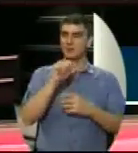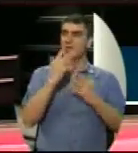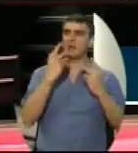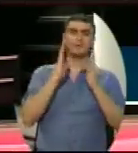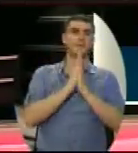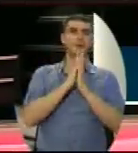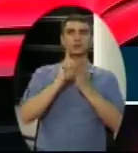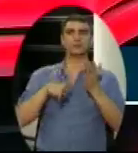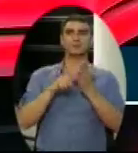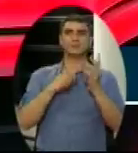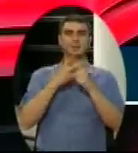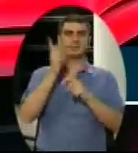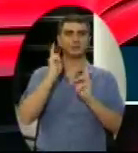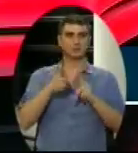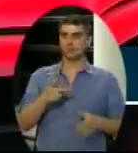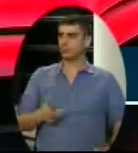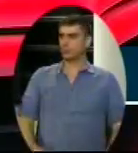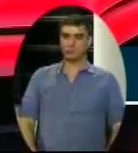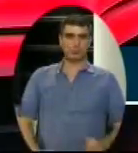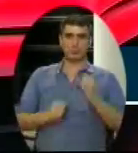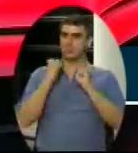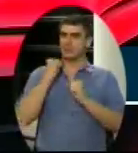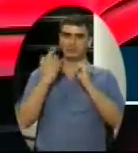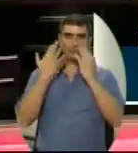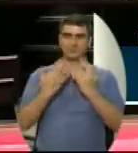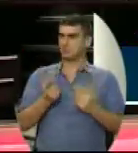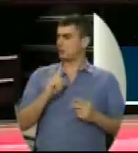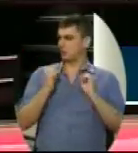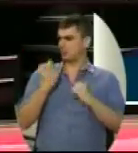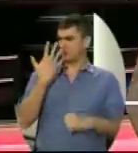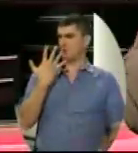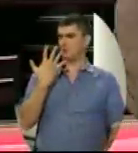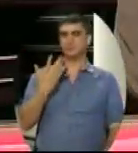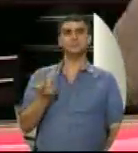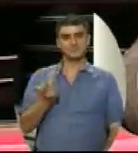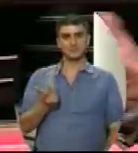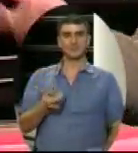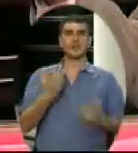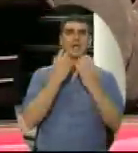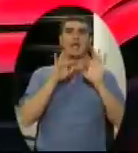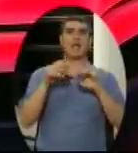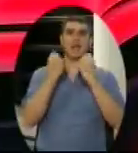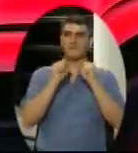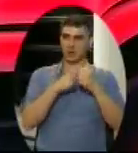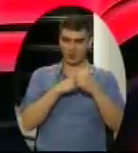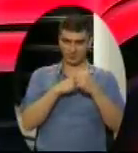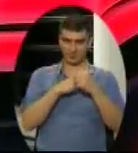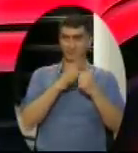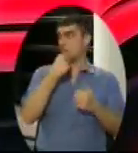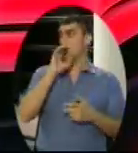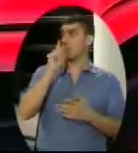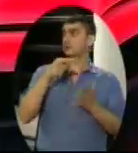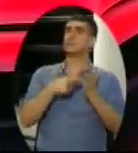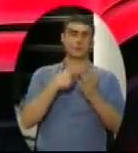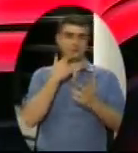בקשות לפסילת המפלגה שלכם יש? לי קשה לספור, קשה לספור. לא קשה, חמש, לא? הרפורמי. אולי יש סיבה לזה.